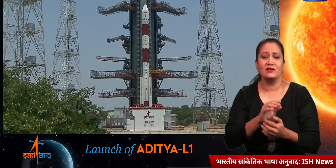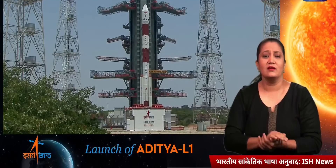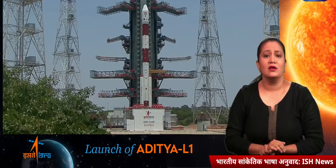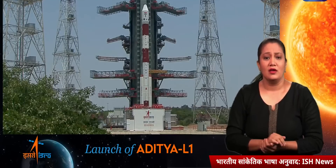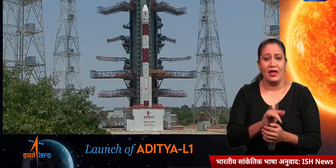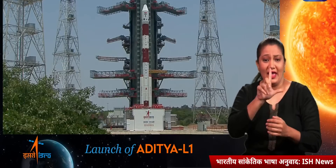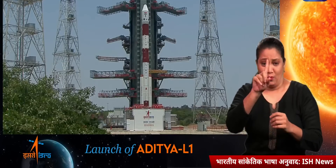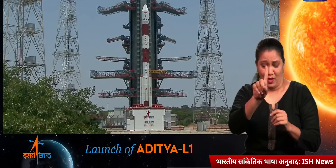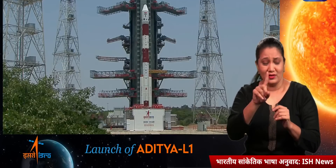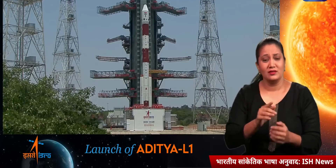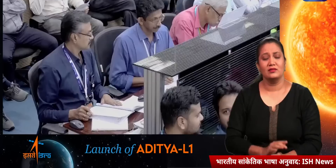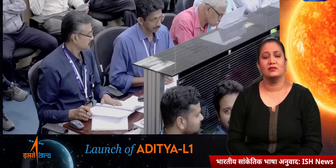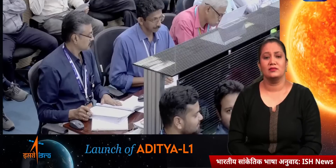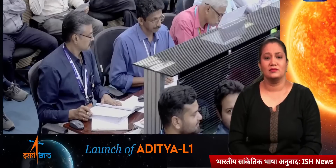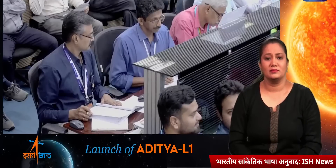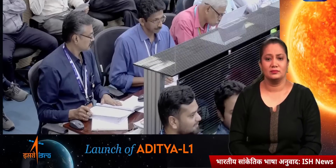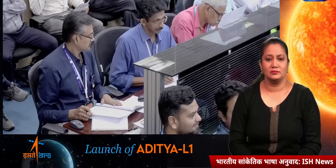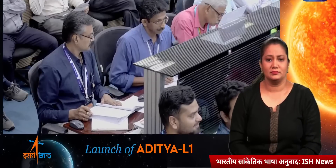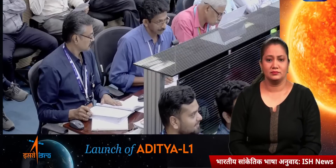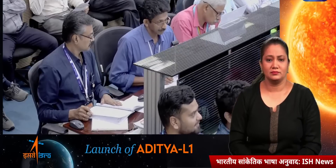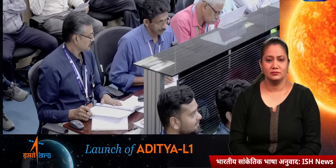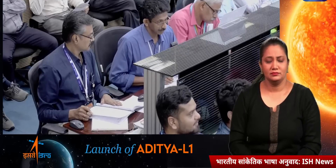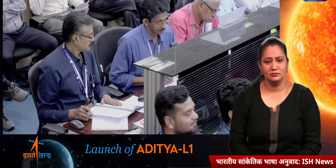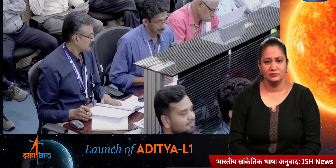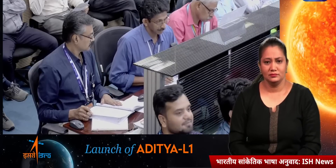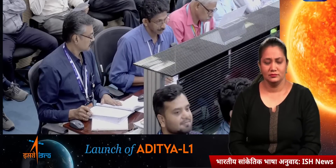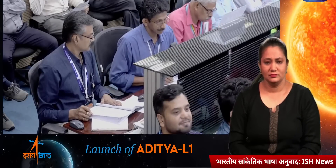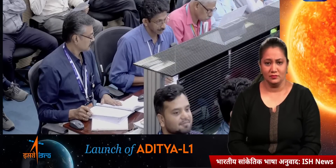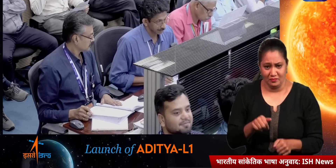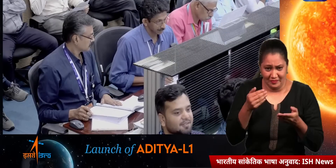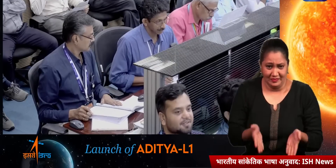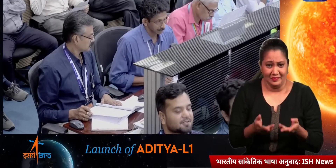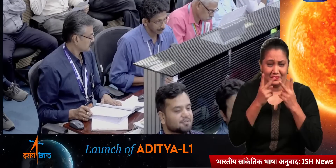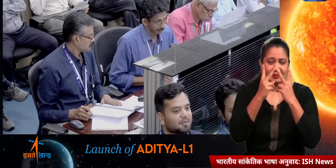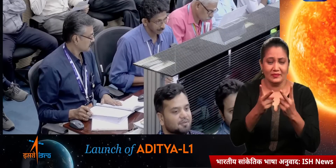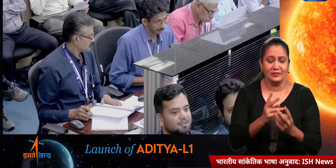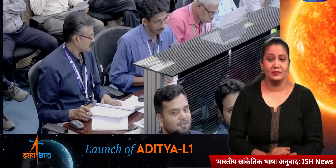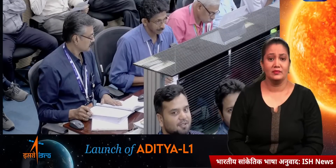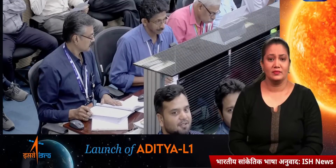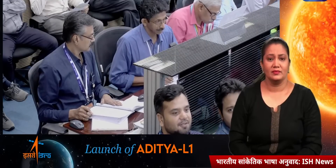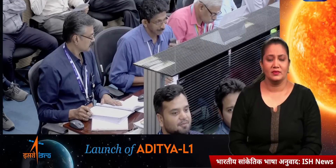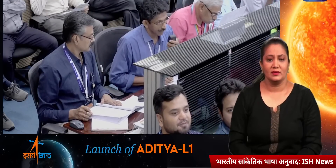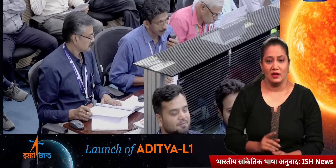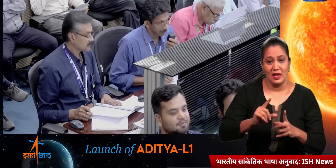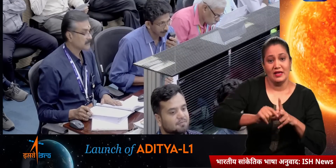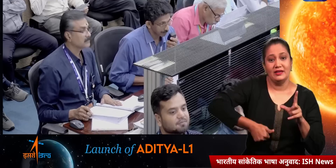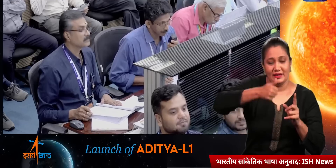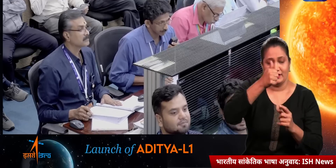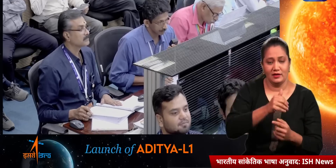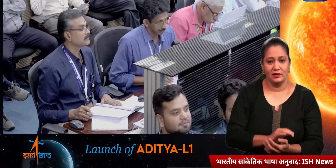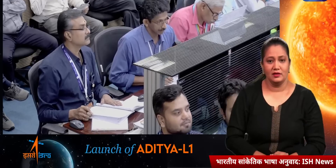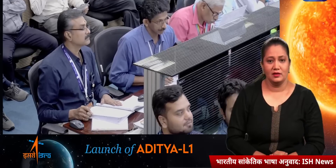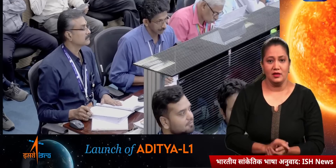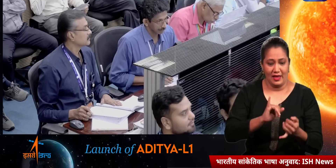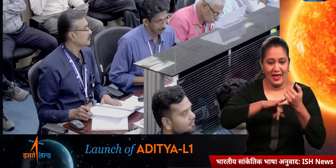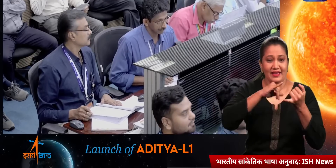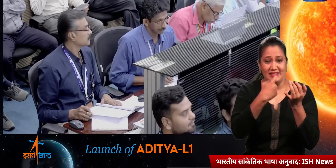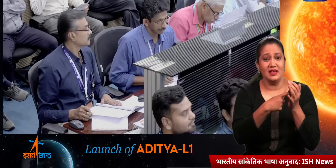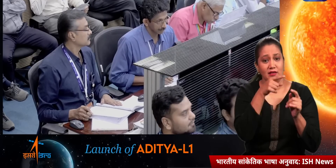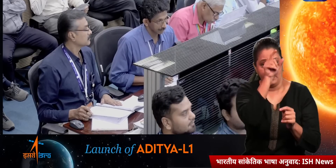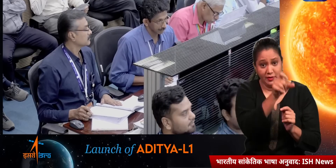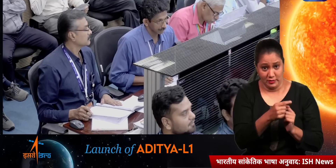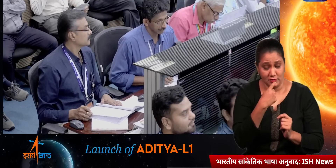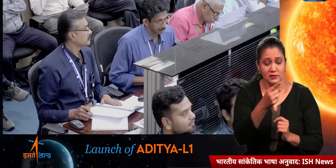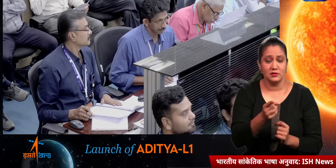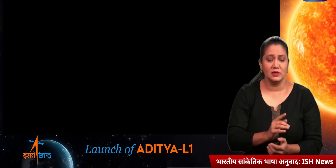mission. अभी आपने देखा इस मिशन के मिशन डायरेक्टर श्री SRPG ने इस मिशन का